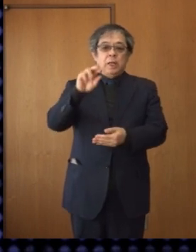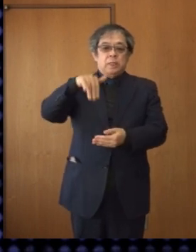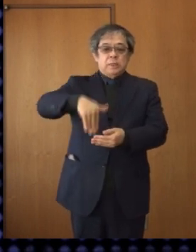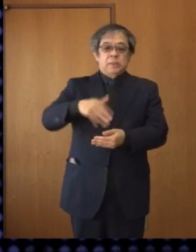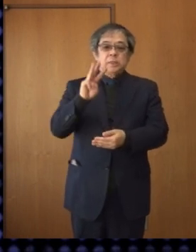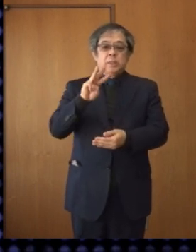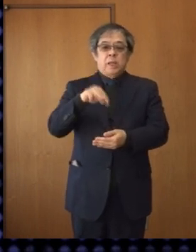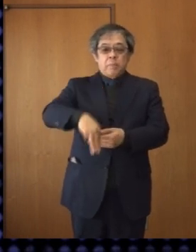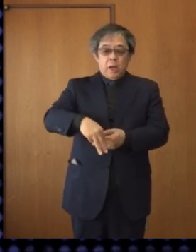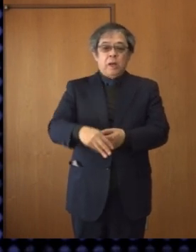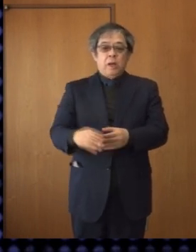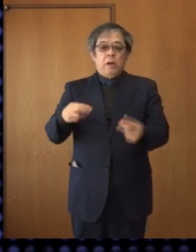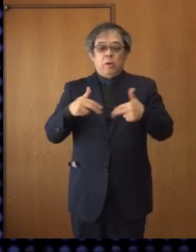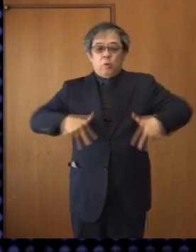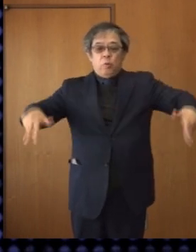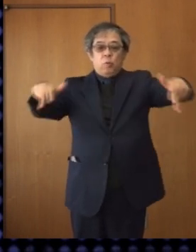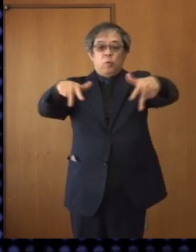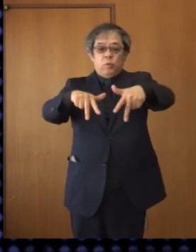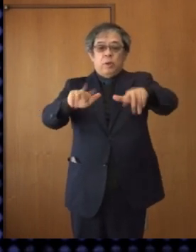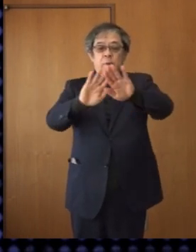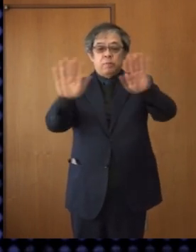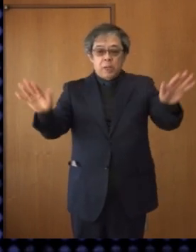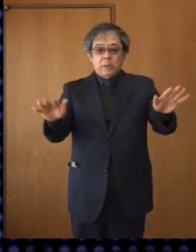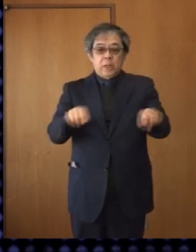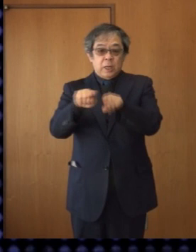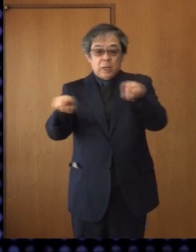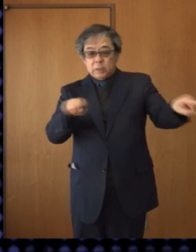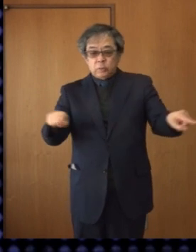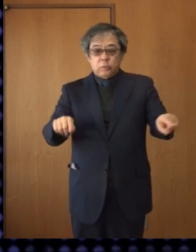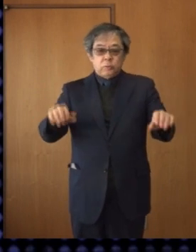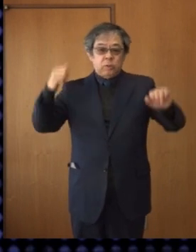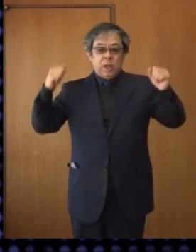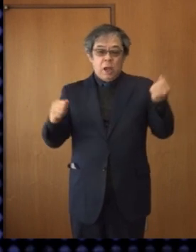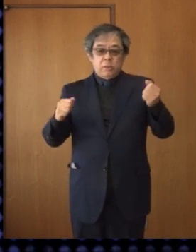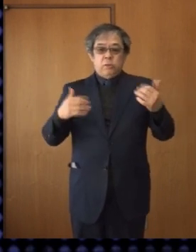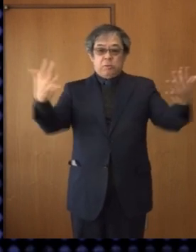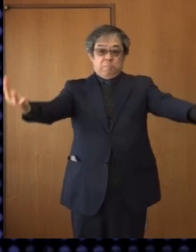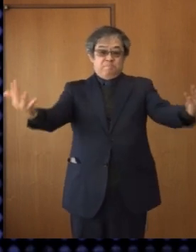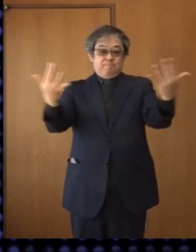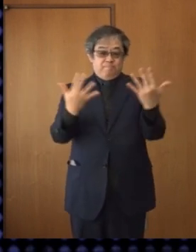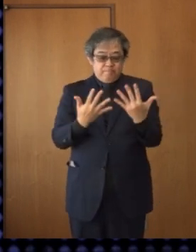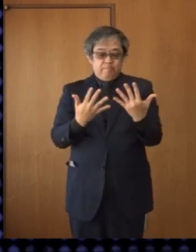、監督俳優など豪華メンバーが勢ぞろい。